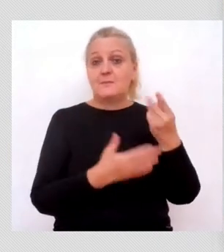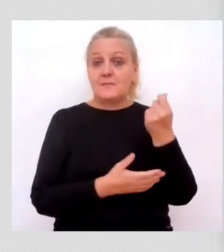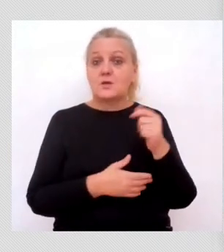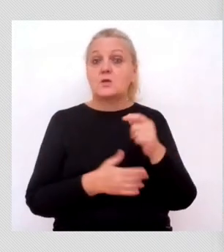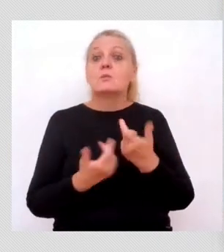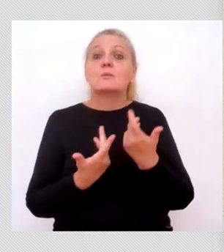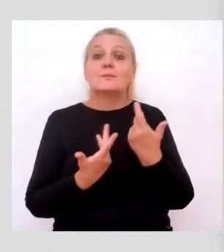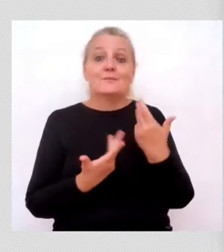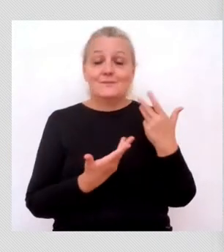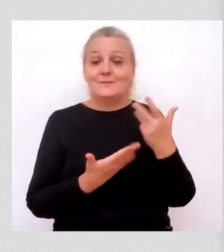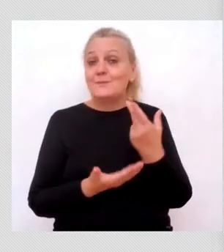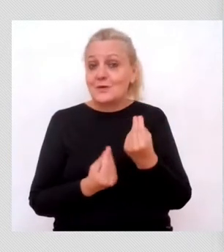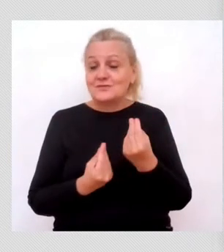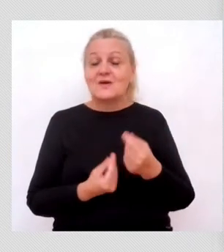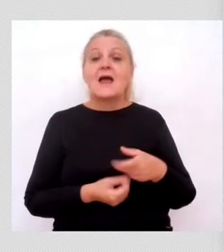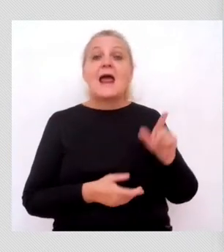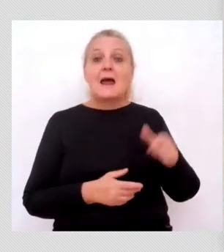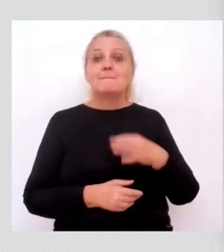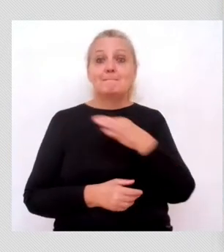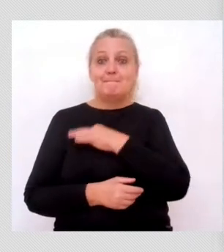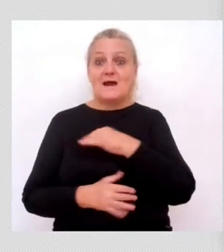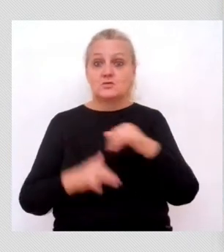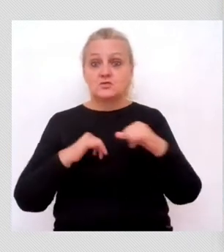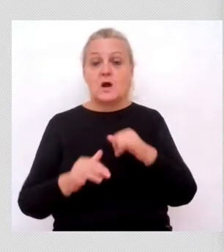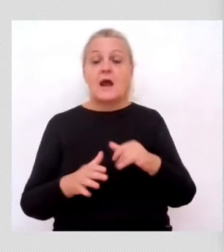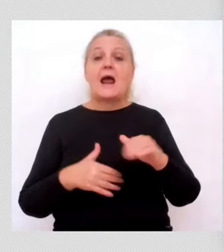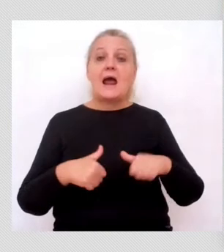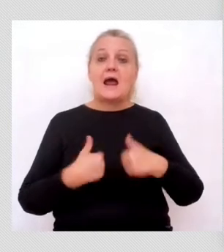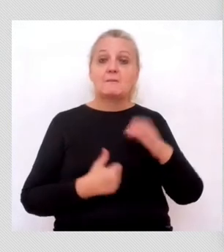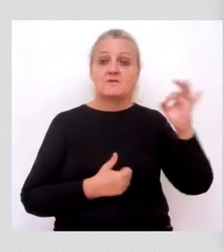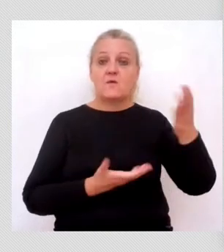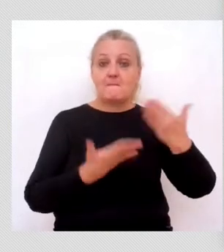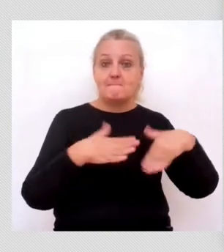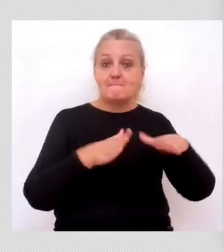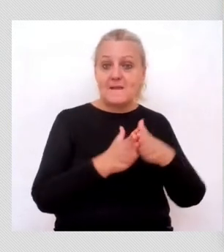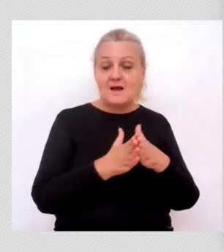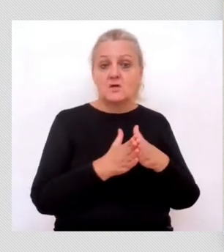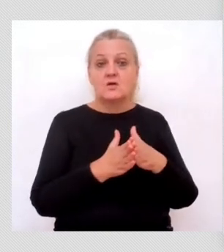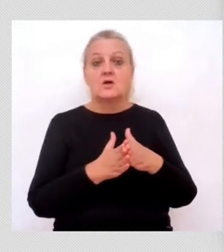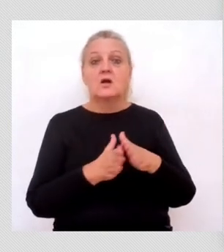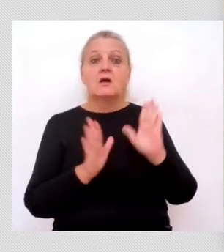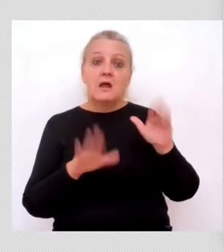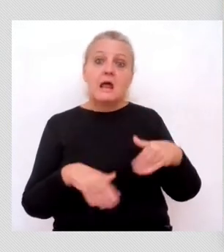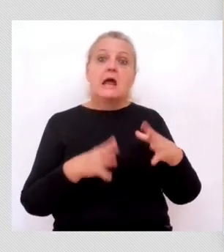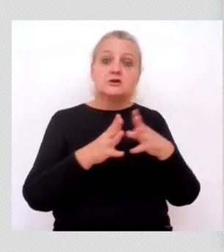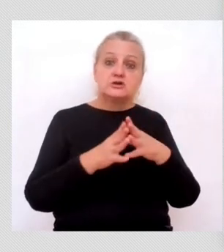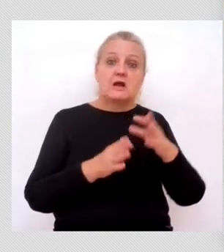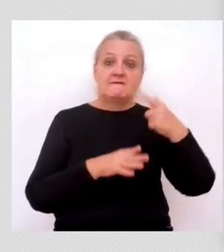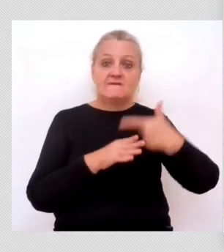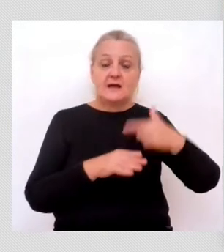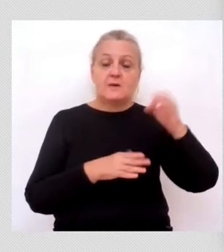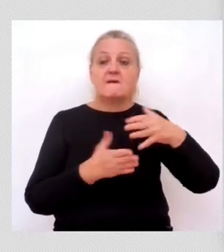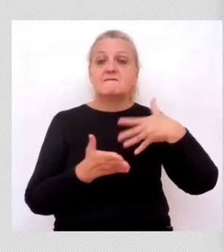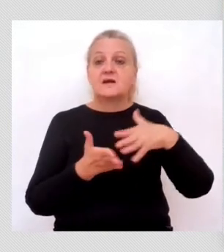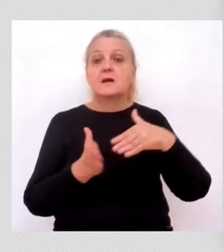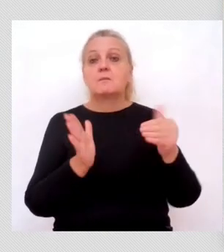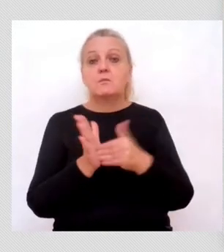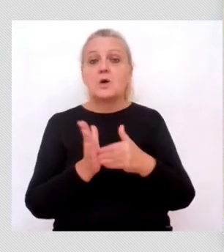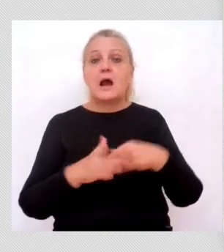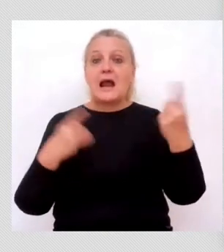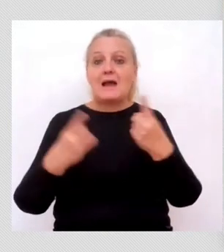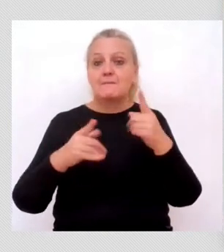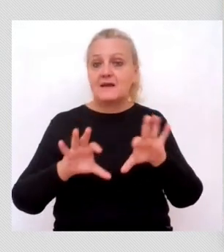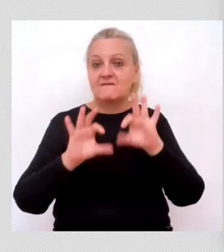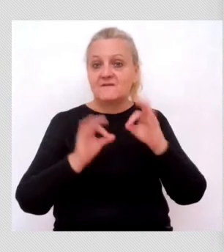przyjdzie potrzeba dla partii rządzącej, żeby dużą część swojego majątku, no przynajmniej te 10-20%, wydał na potrzeby na przykład kampanii